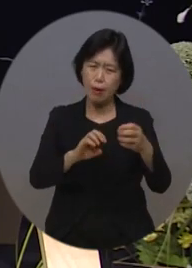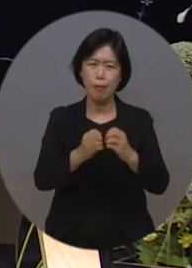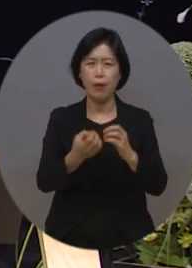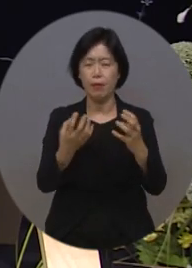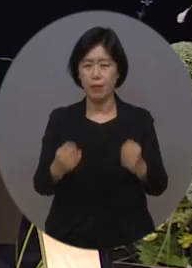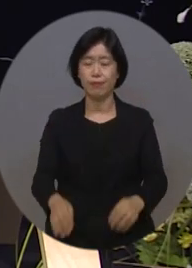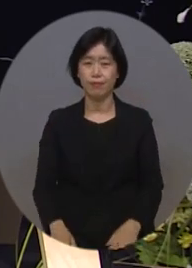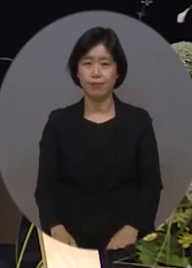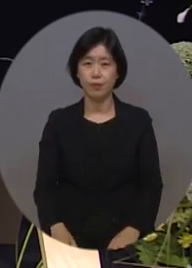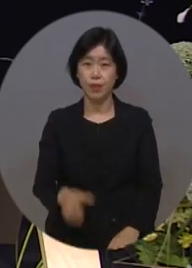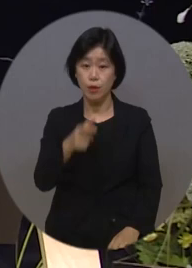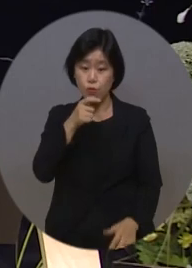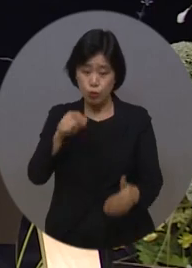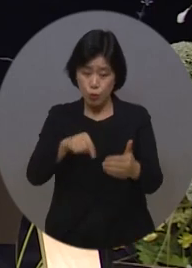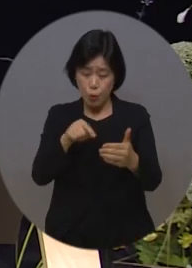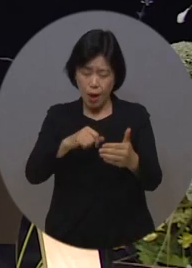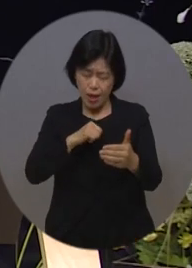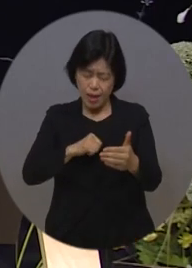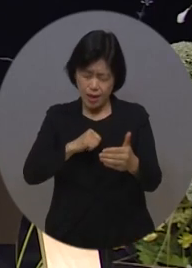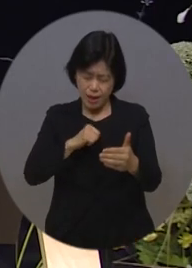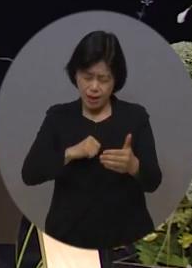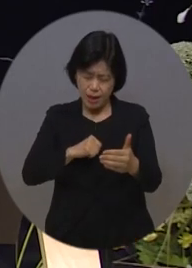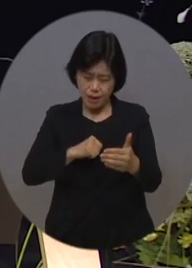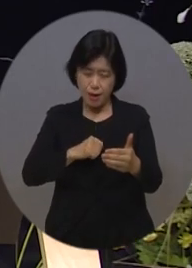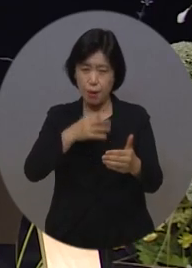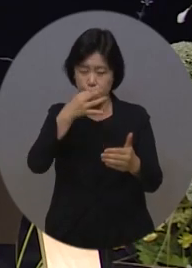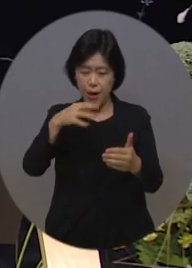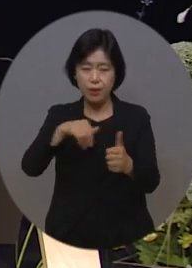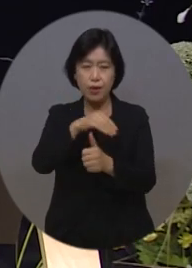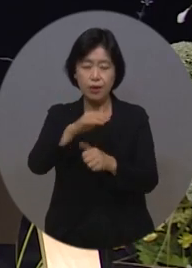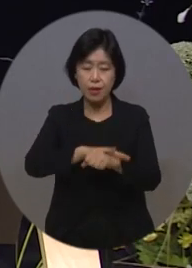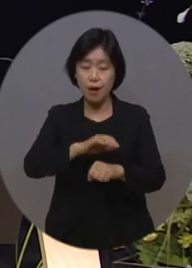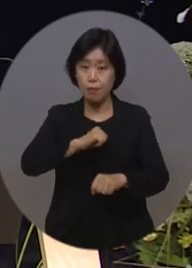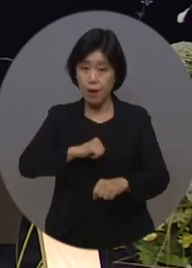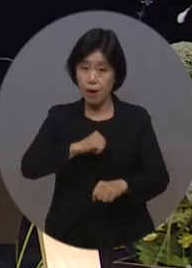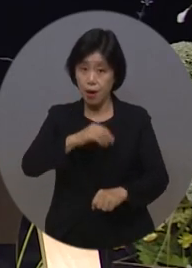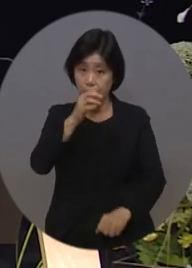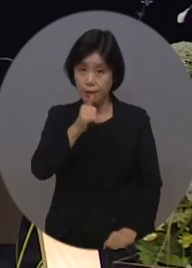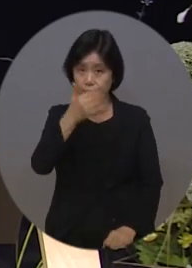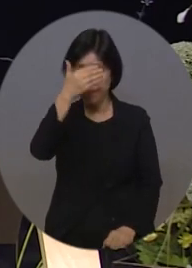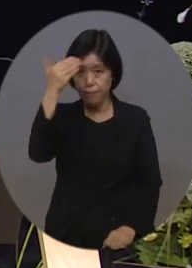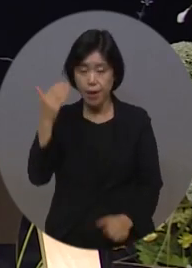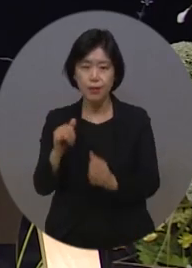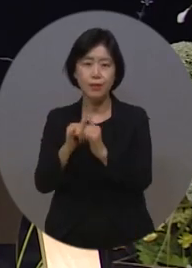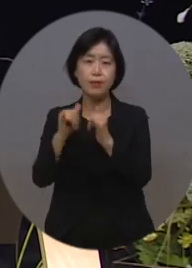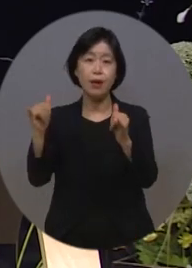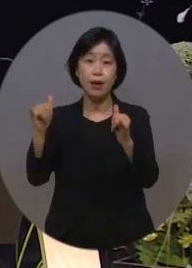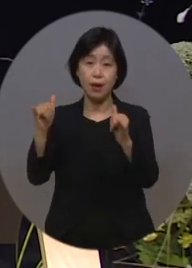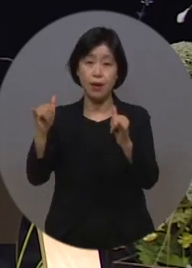물속의 시간을 견뎌낸 젊은이라면 정말로 당당한 사회